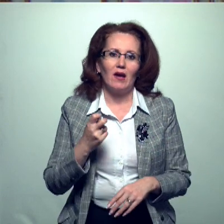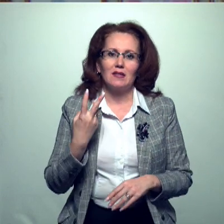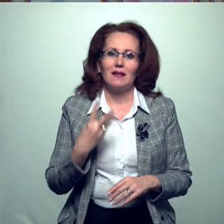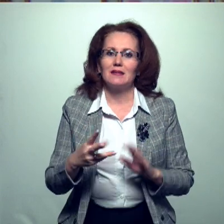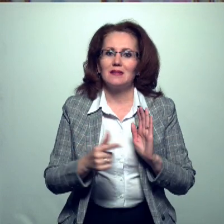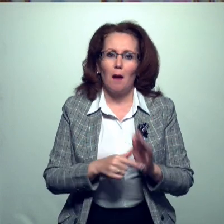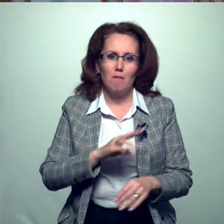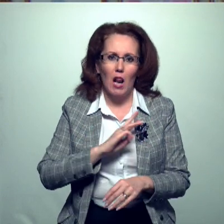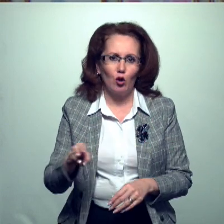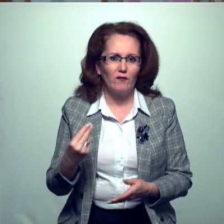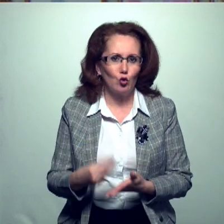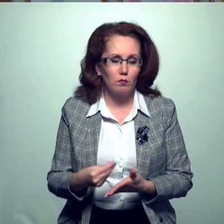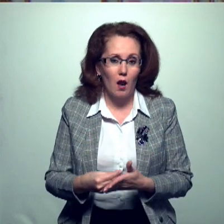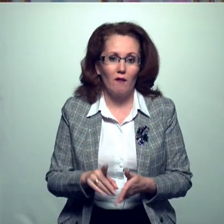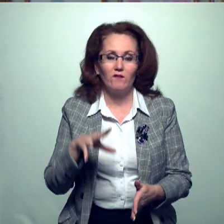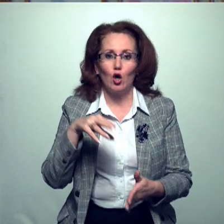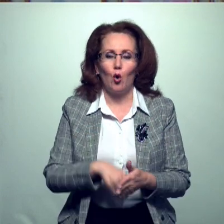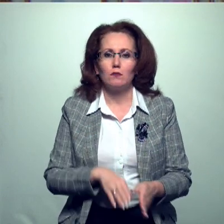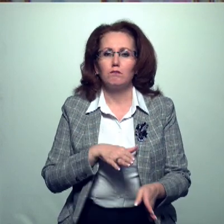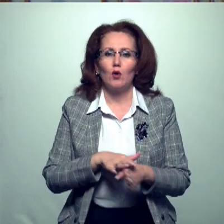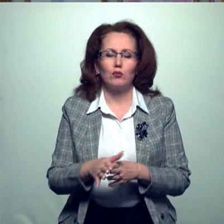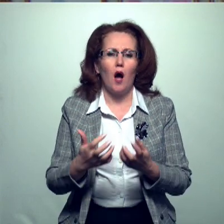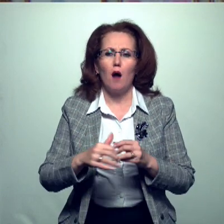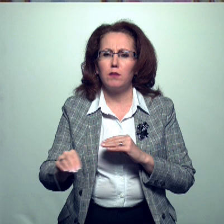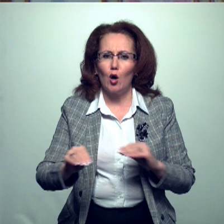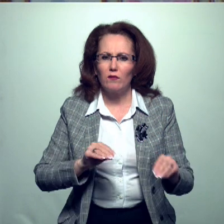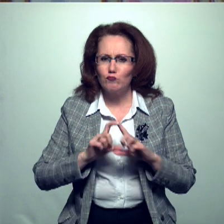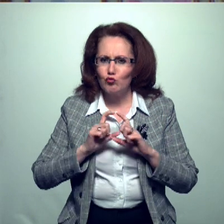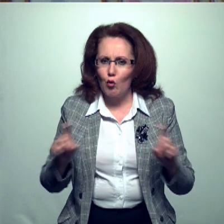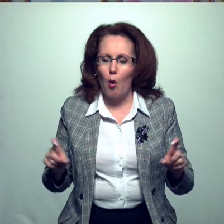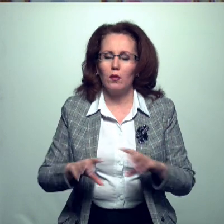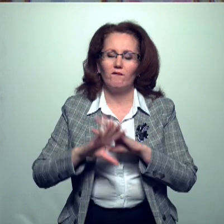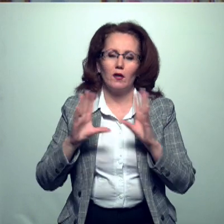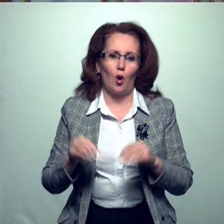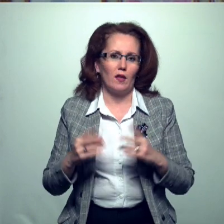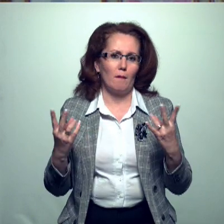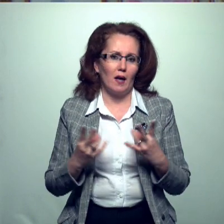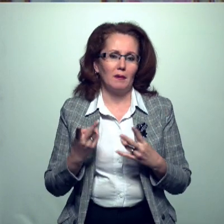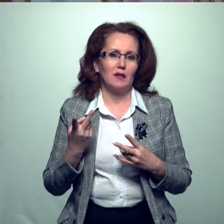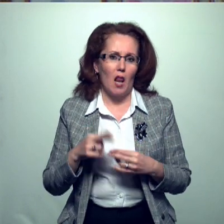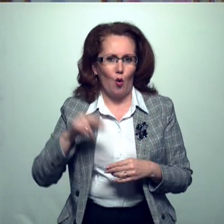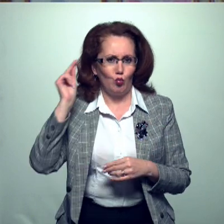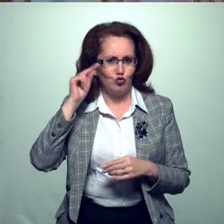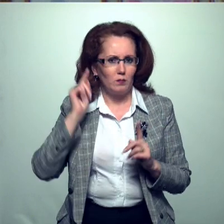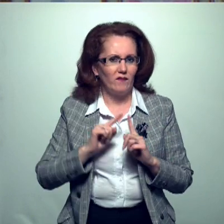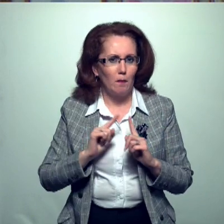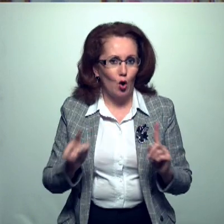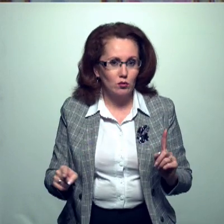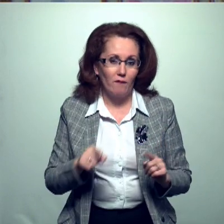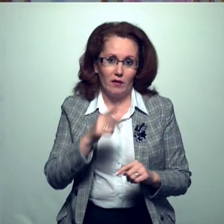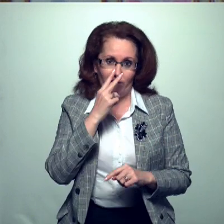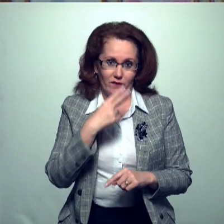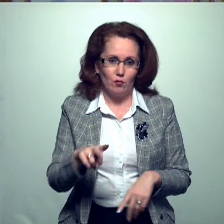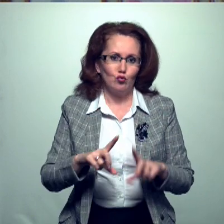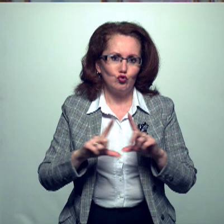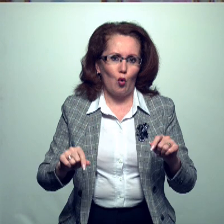237 миллионов рублей, куда входит полностью оборудование школы, все необходимое для учебного процесса. Вы видели,